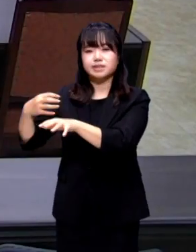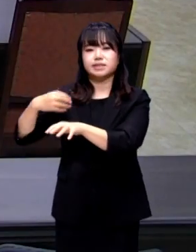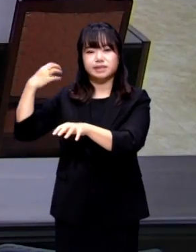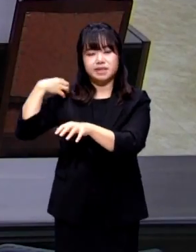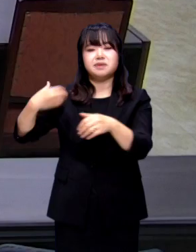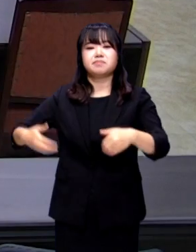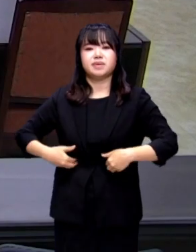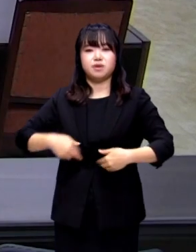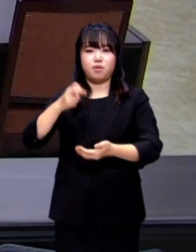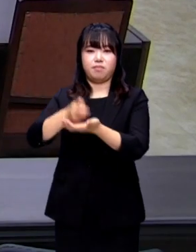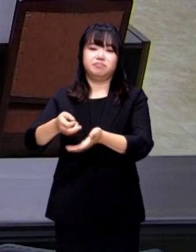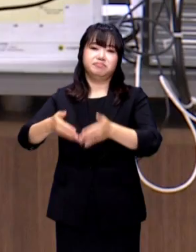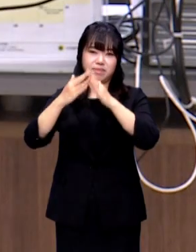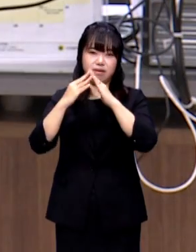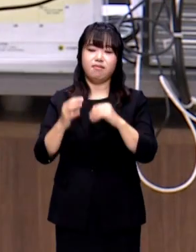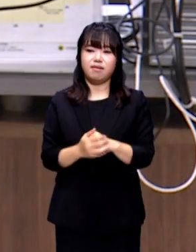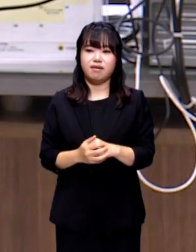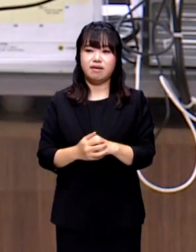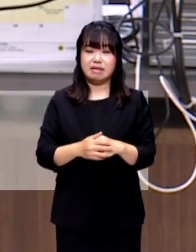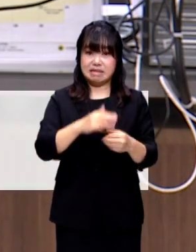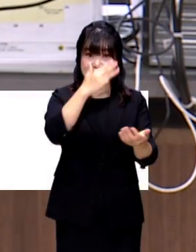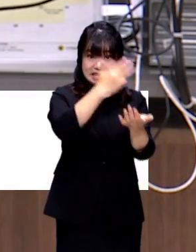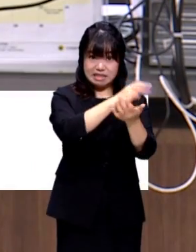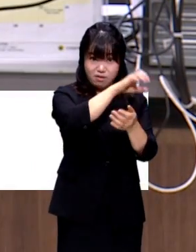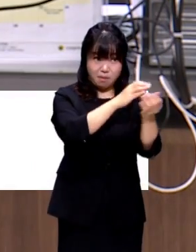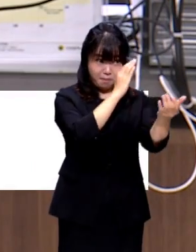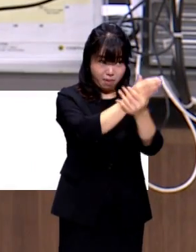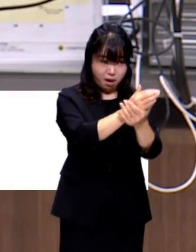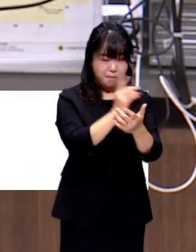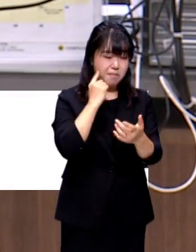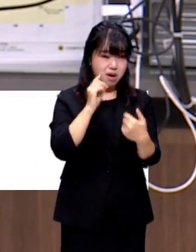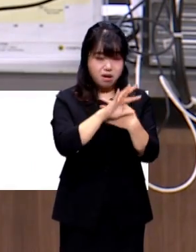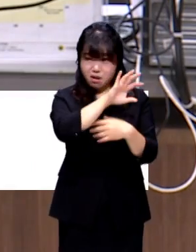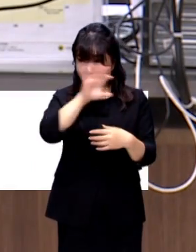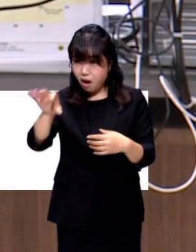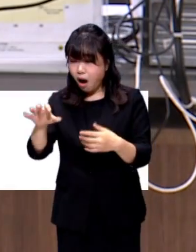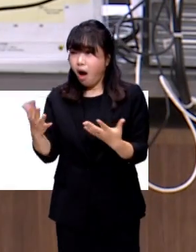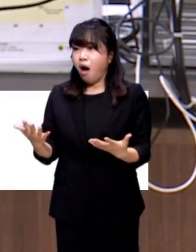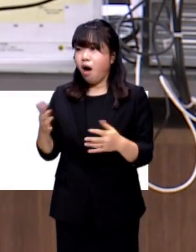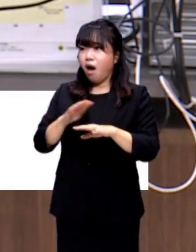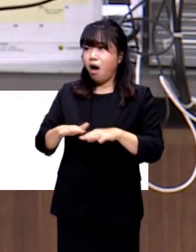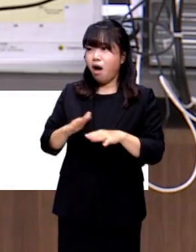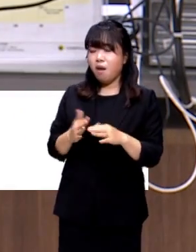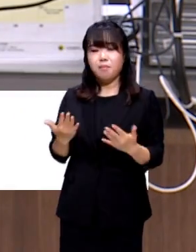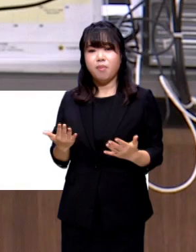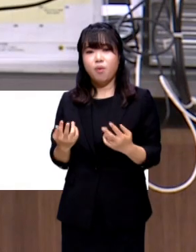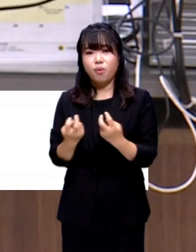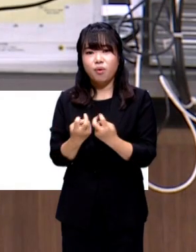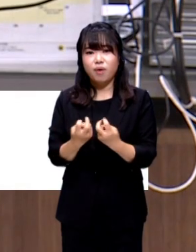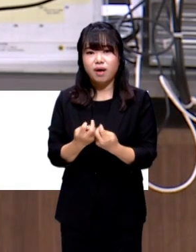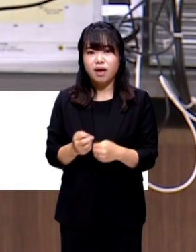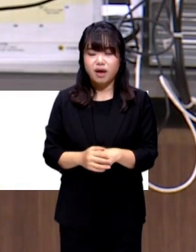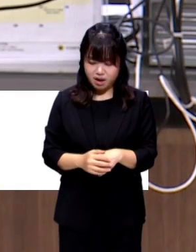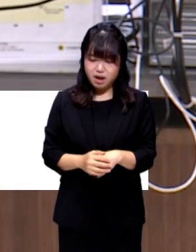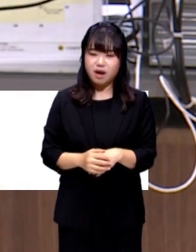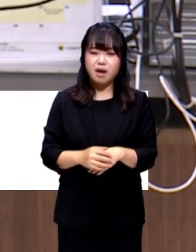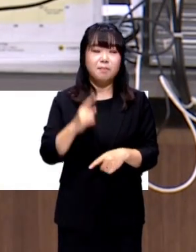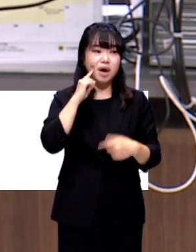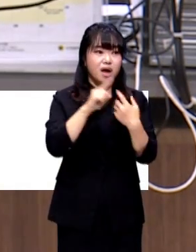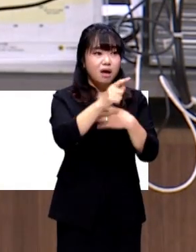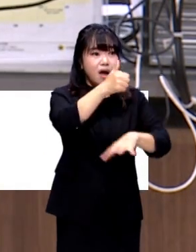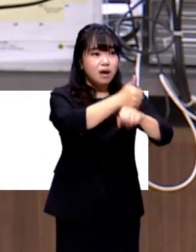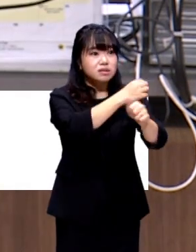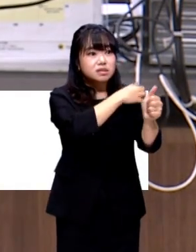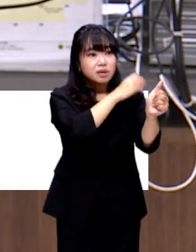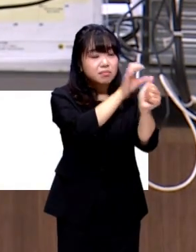계획입니다. 이태원과 같은 사건이 일어나면 아무 대책이 없는 거예요. 그래서 주체가 없는